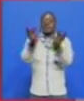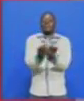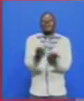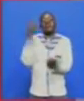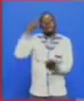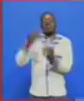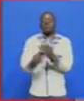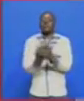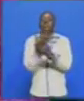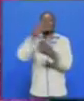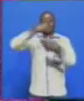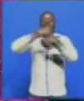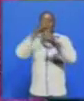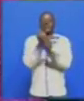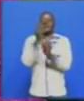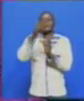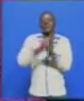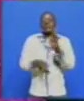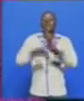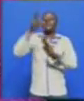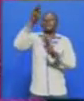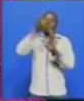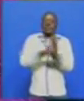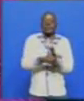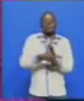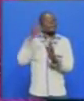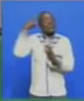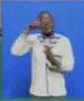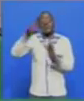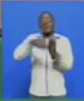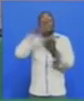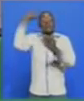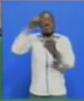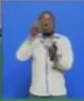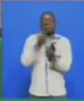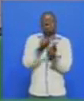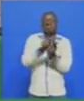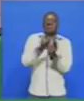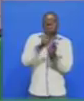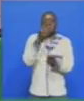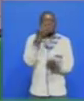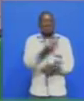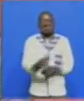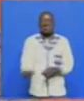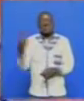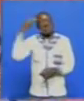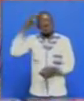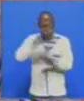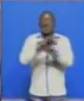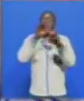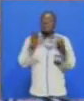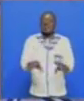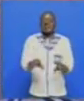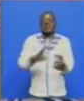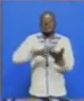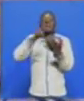promouvoir la création, le développement et la pérennisation des petites et moyennes entreprises naissantes. Le projet de